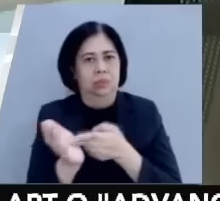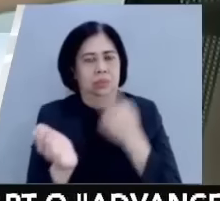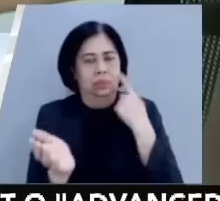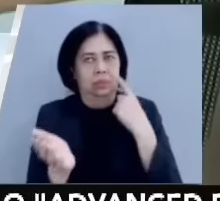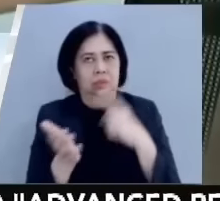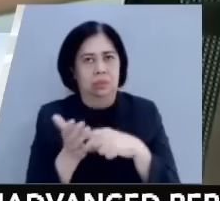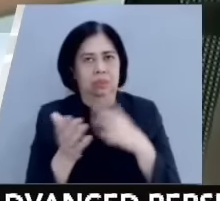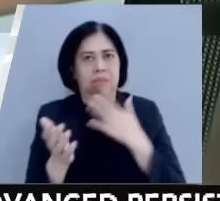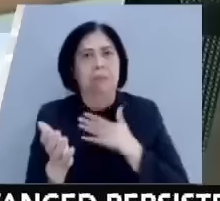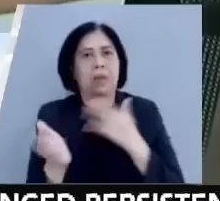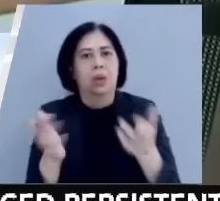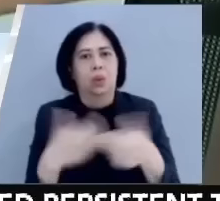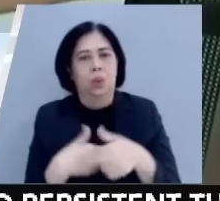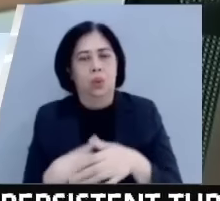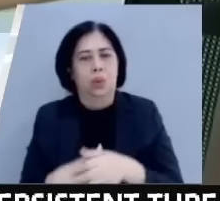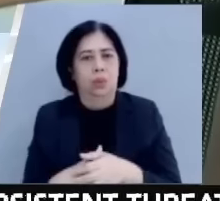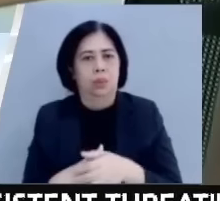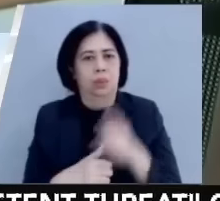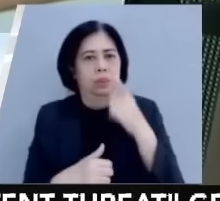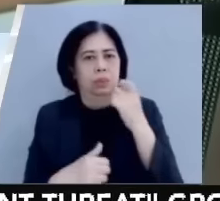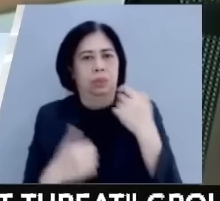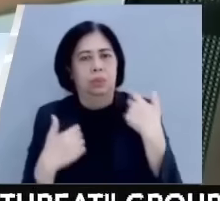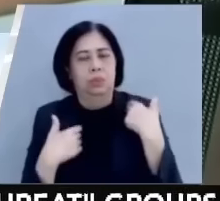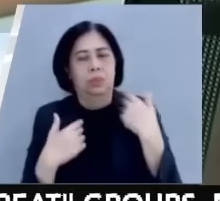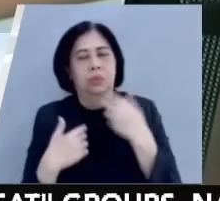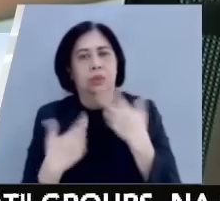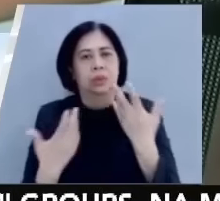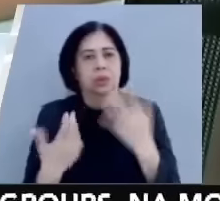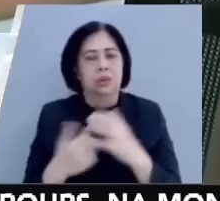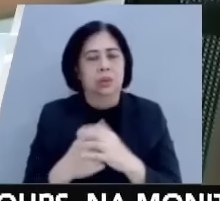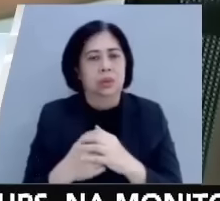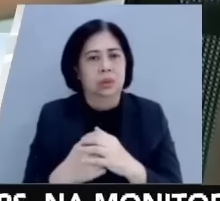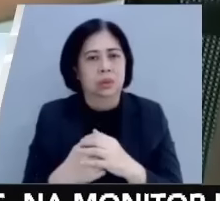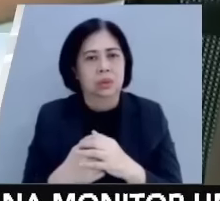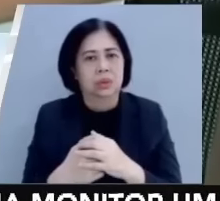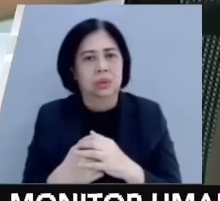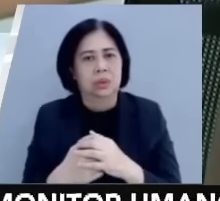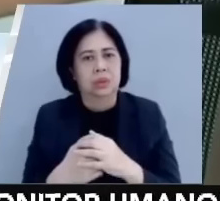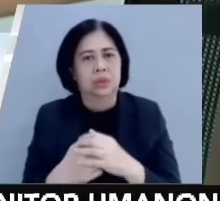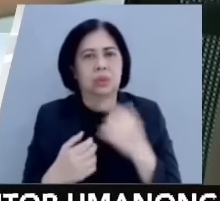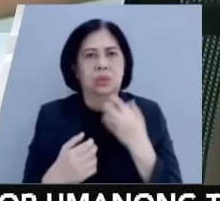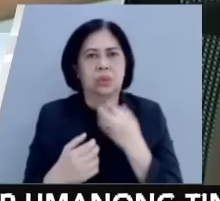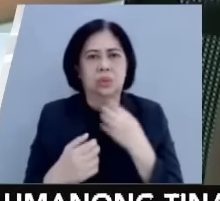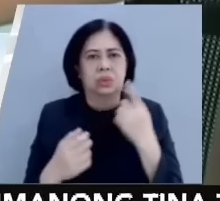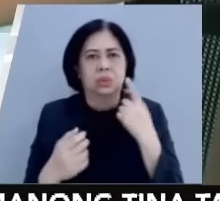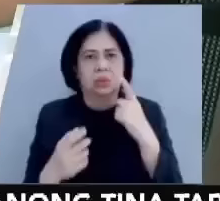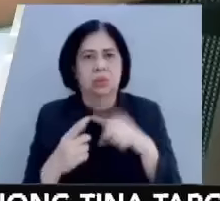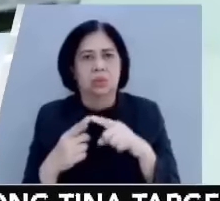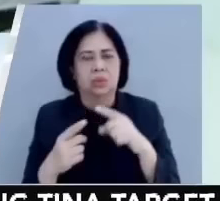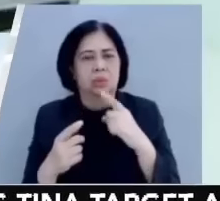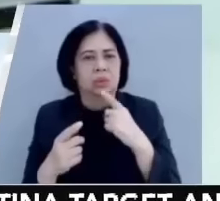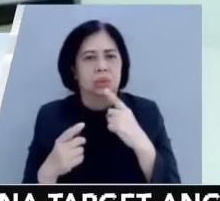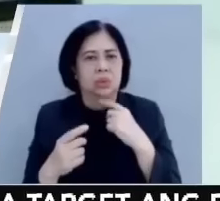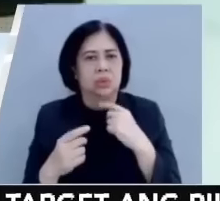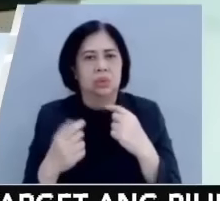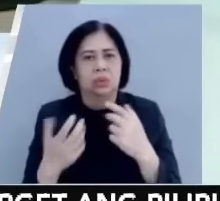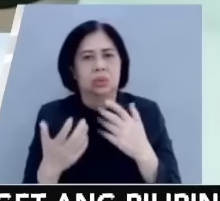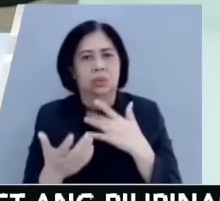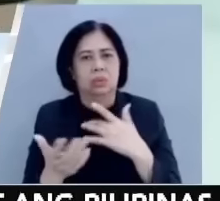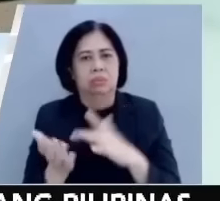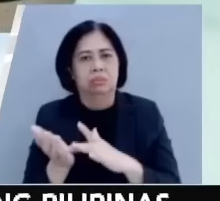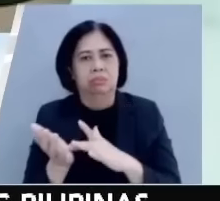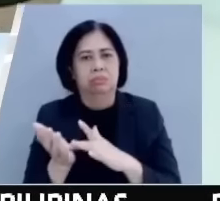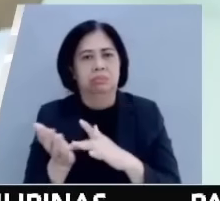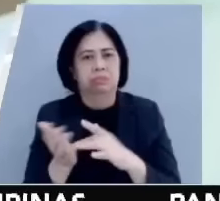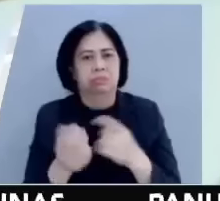eh. Kasi po meron po kasi akong goiter eh. Tapos nasubukan ko po, natukso po ako ng mga tropa ko po. Sabi niya,